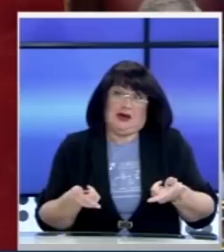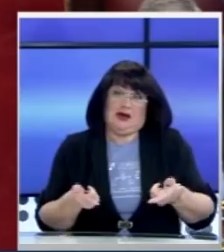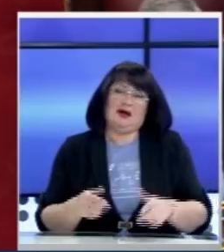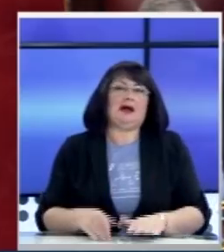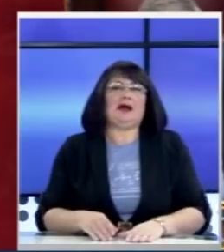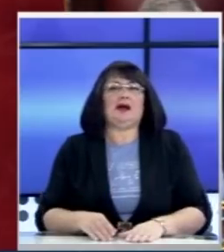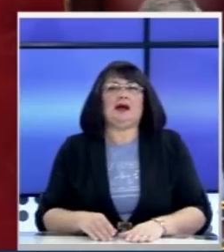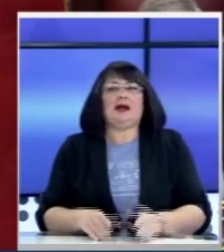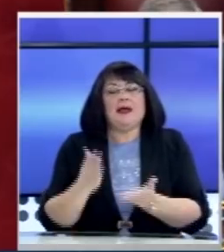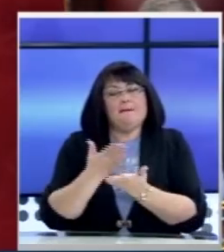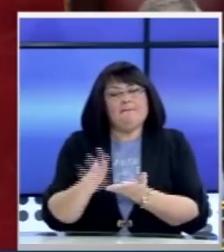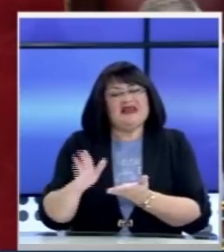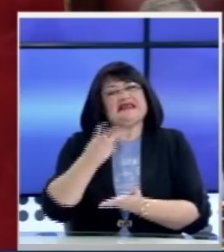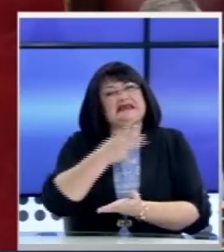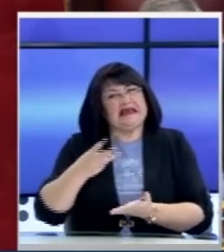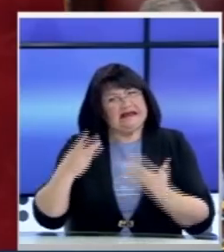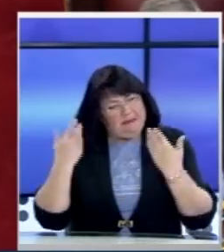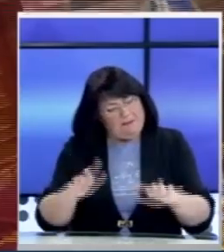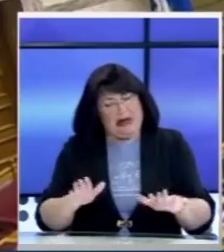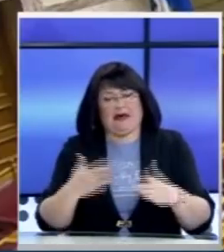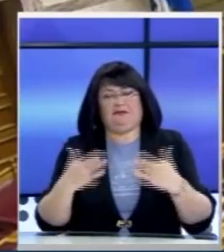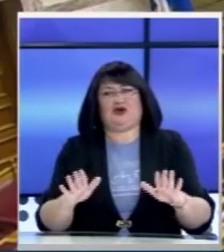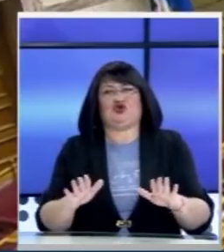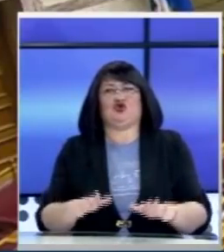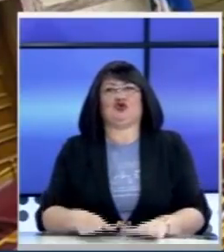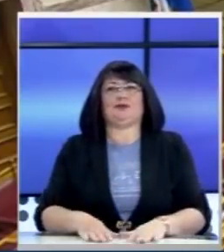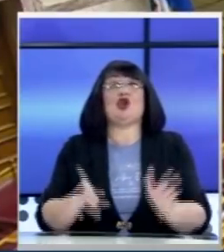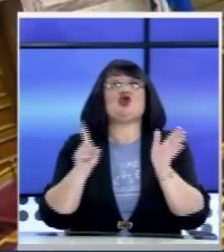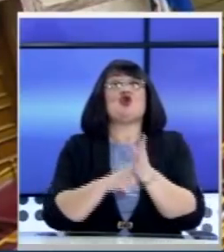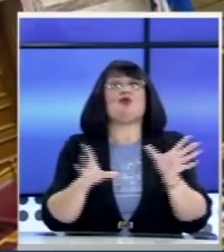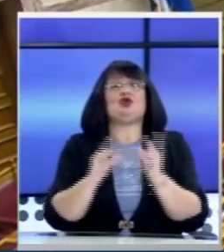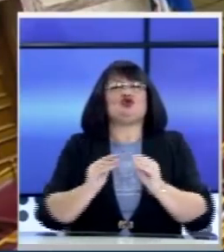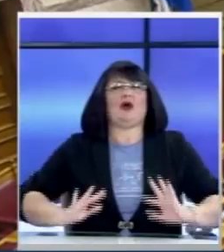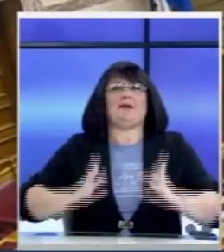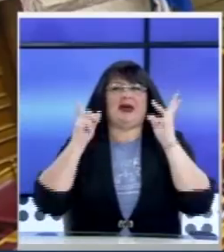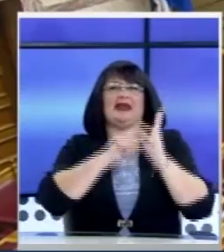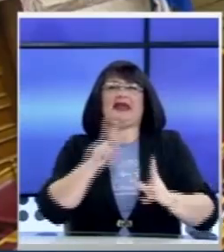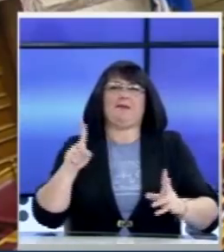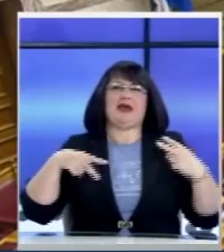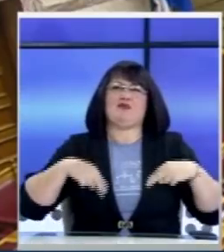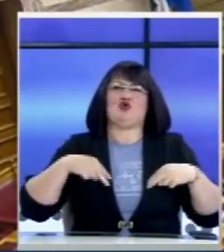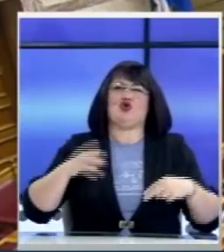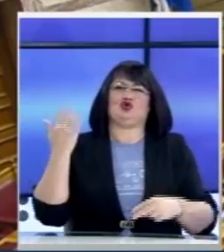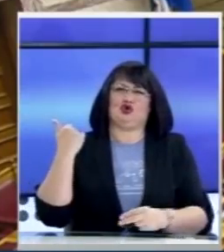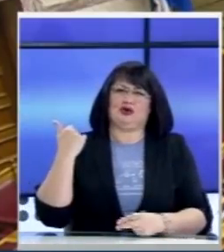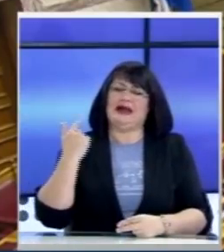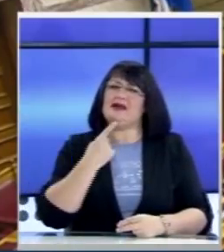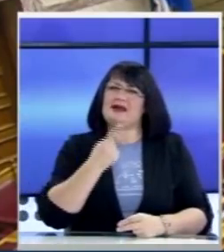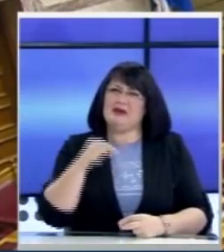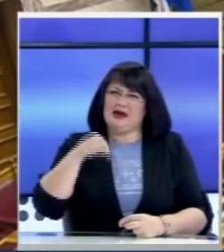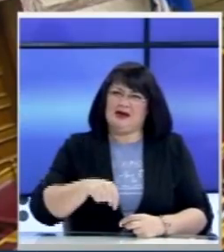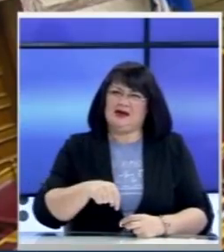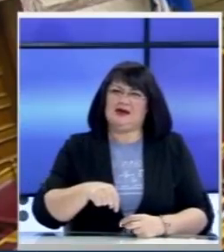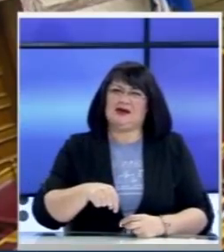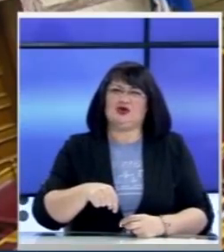μισή από αυτή τη δουλειά την έχει κάνει ο ΣΥΡΙΖΑ με τον απεργοκτόνο νόμο της τότε Υπουργού του ΣΥΡΙΖΑ, που τώρα έχει βγει